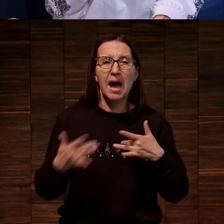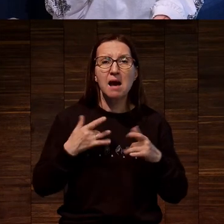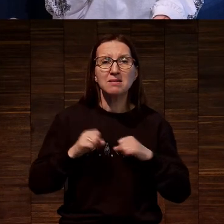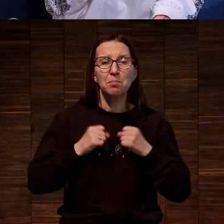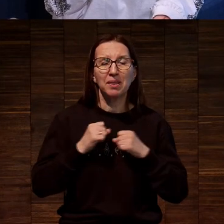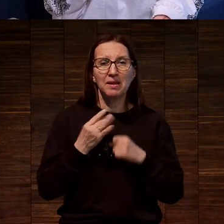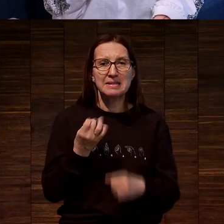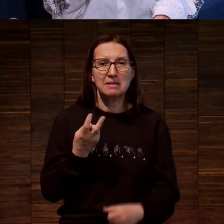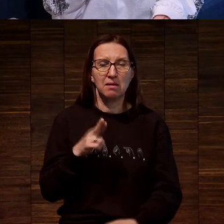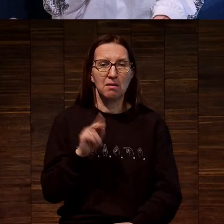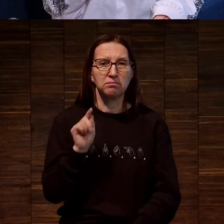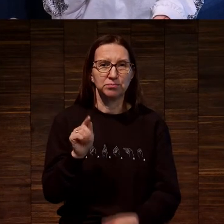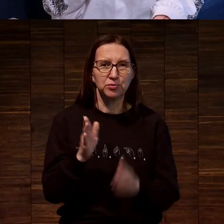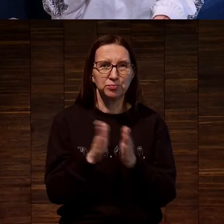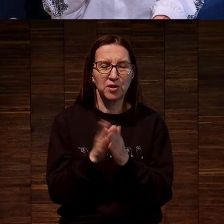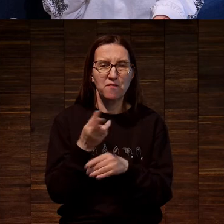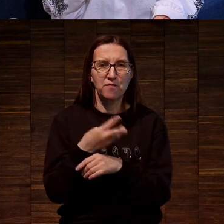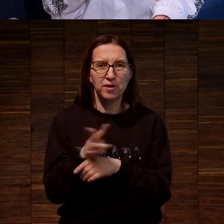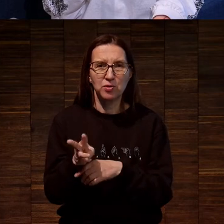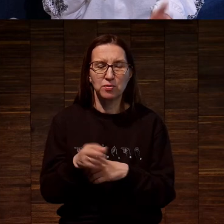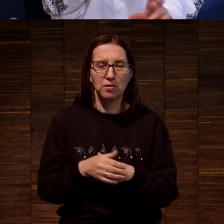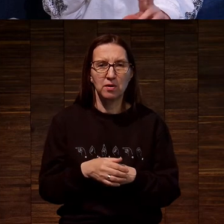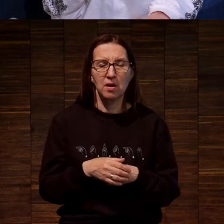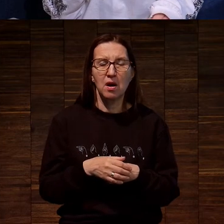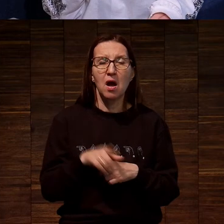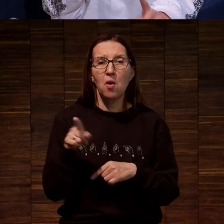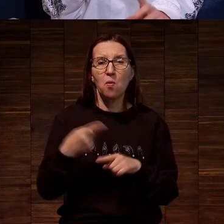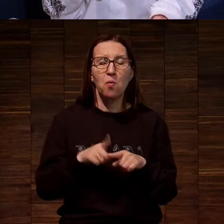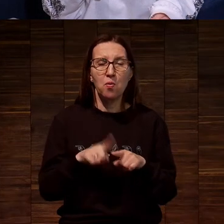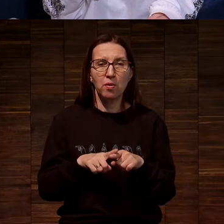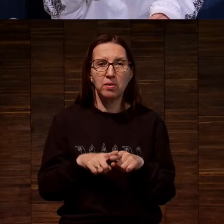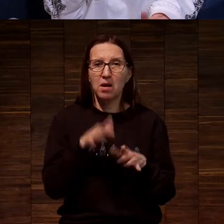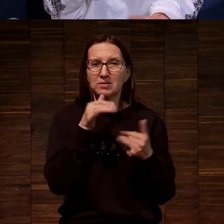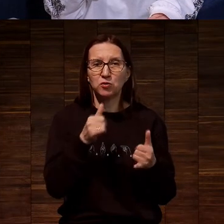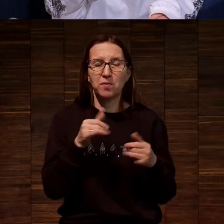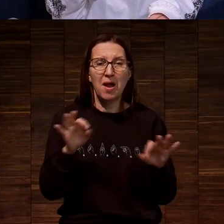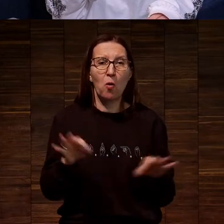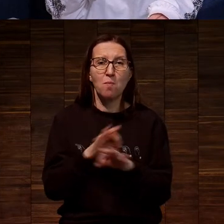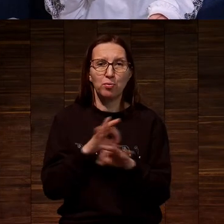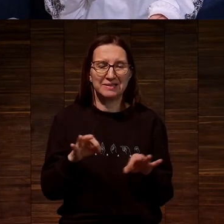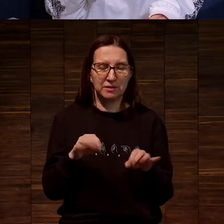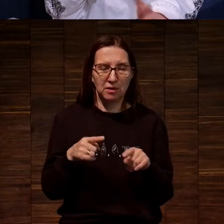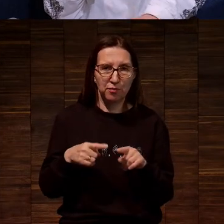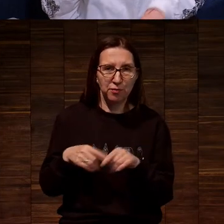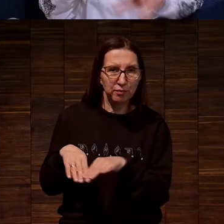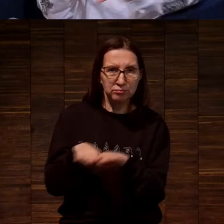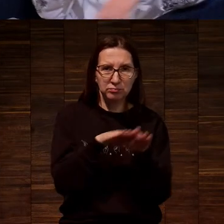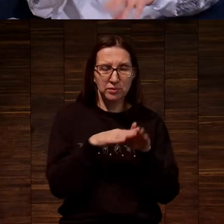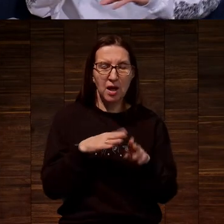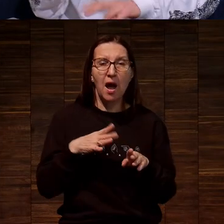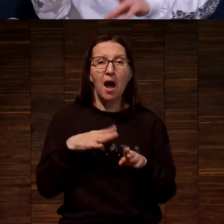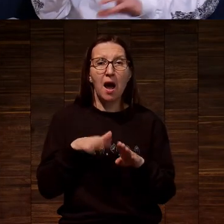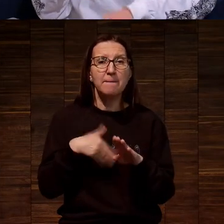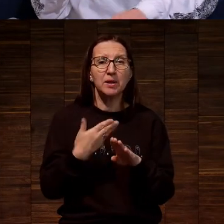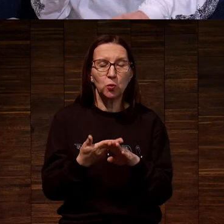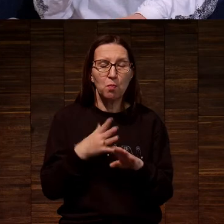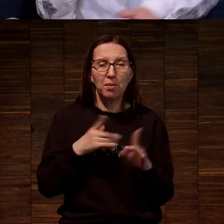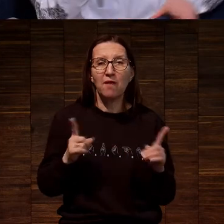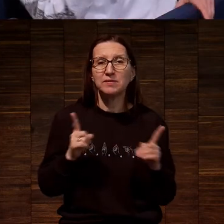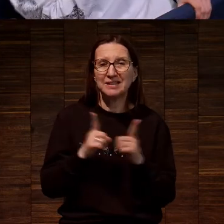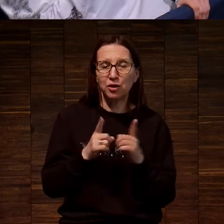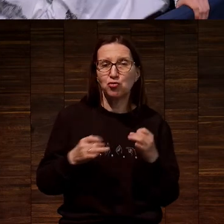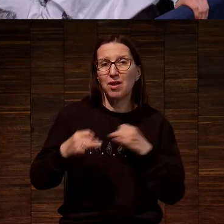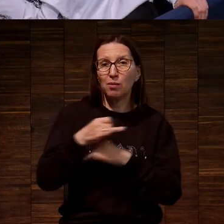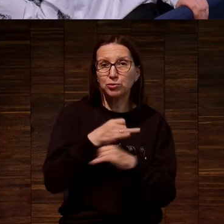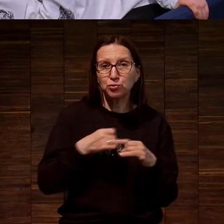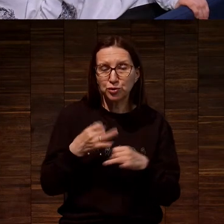Репетиция. Он сыграл произведения современных композиторов, и после чего устроил встречу, обсуждение.